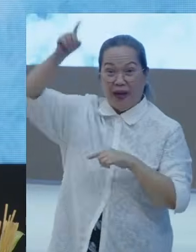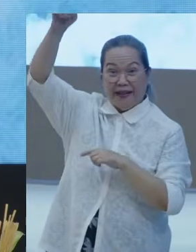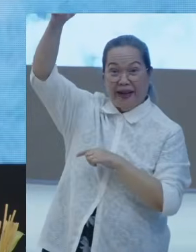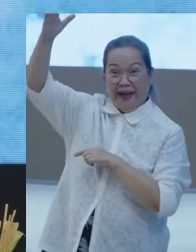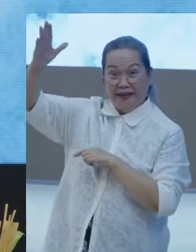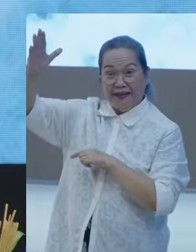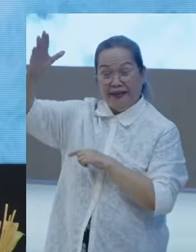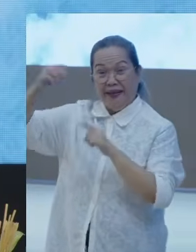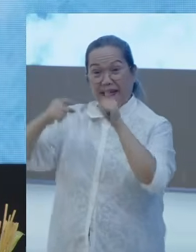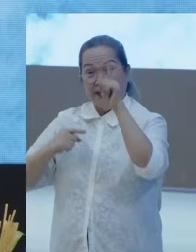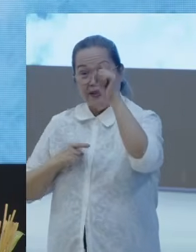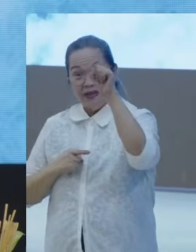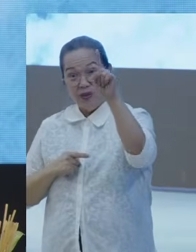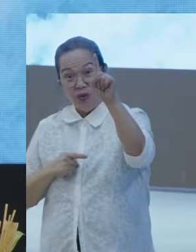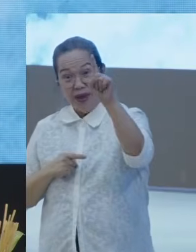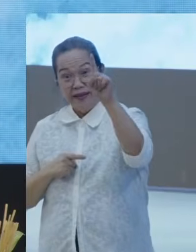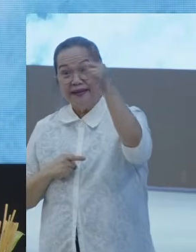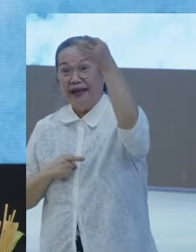isang